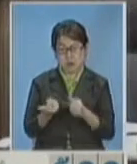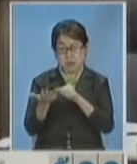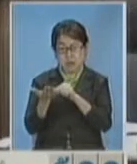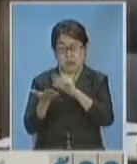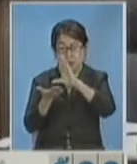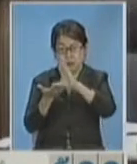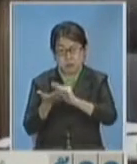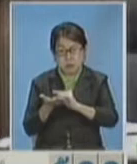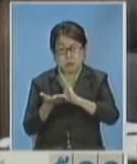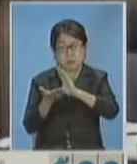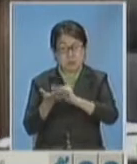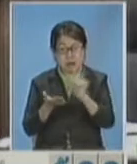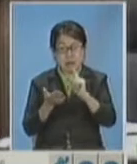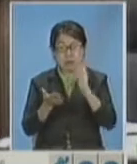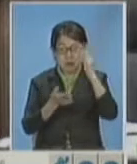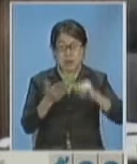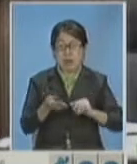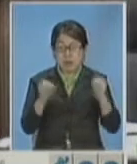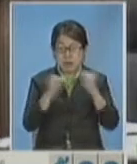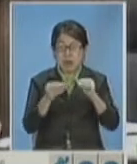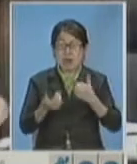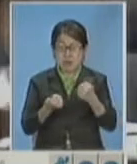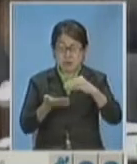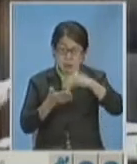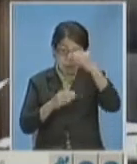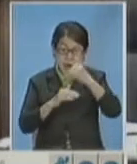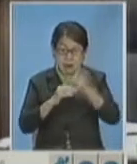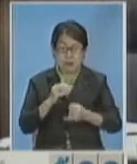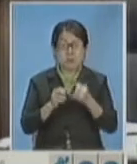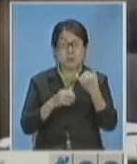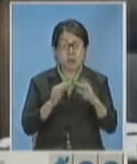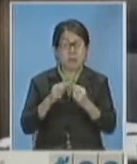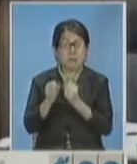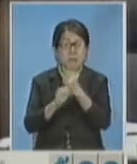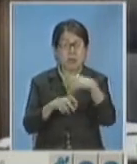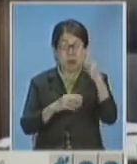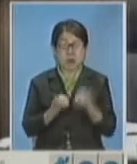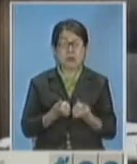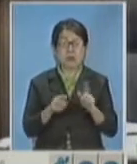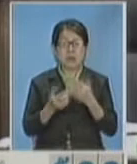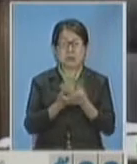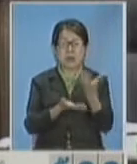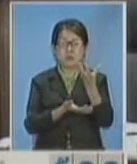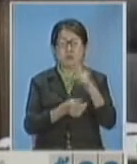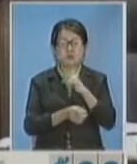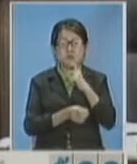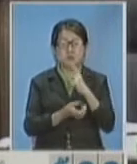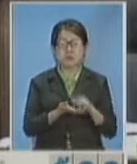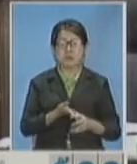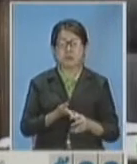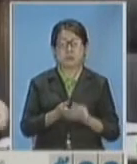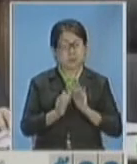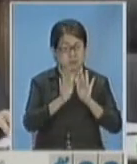ะขึ้นปีการศึกษาเนี่ยผ่านไปแล้วครึ่งปีนะคะเด็กๆยังไม่ได้ใช้เลยนะคะงบประมาณอันนี้นะคะก็อยากจะข